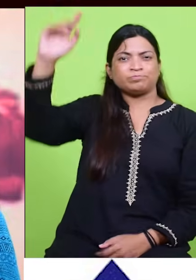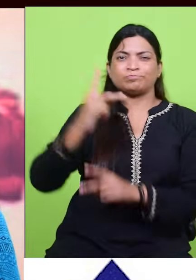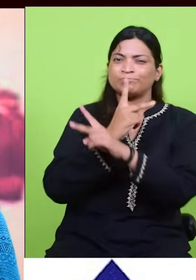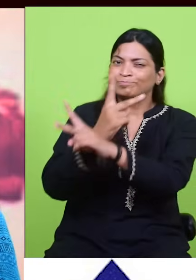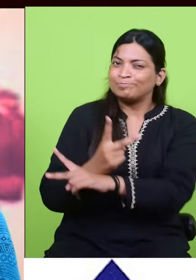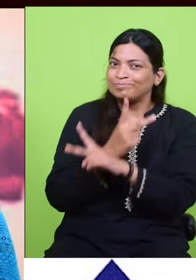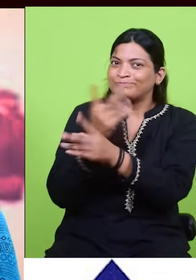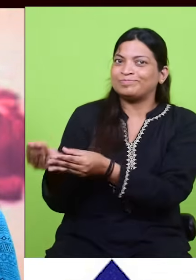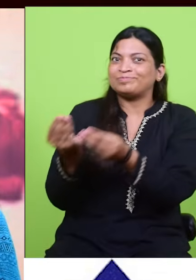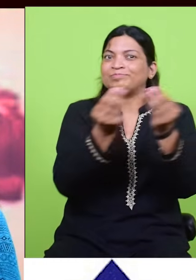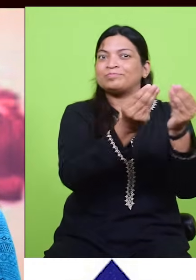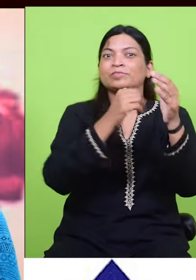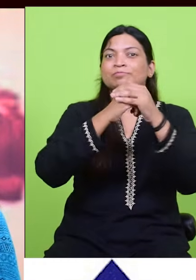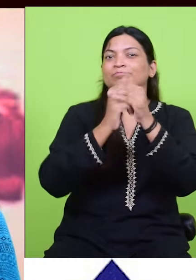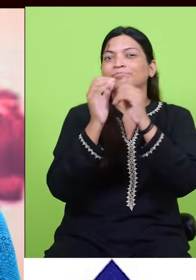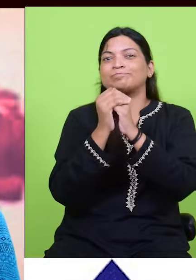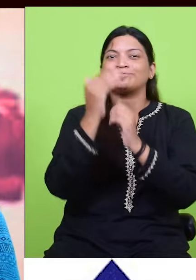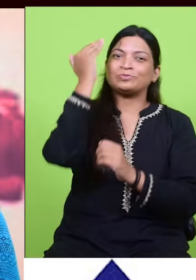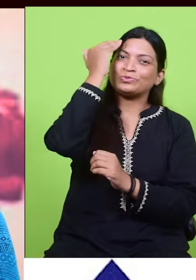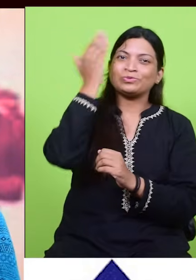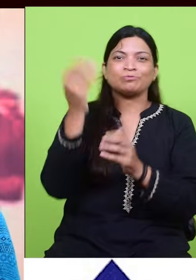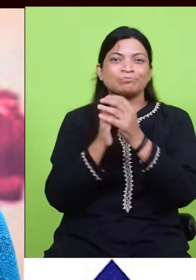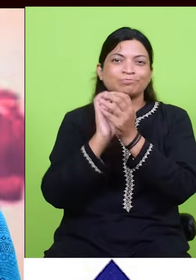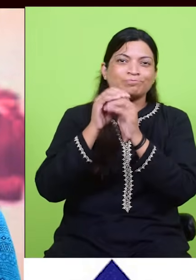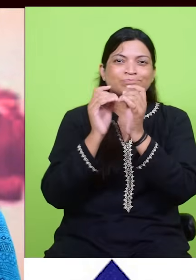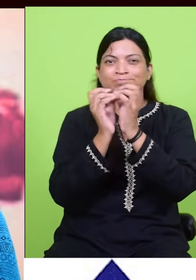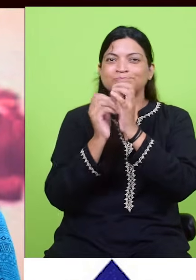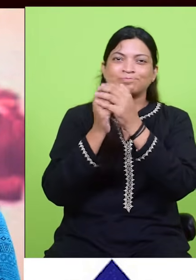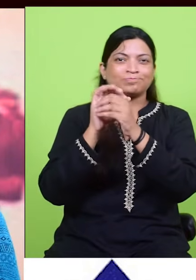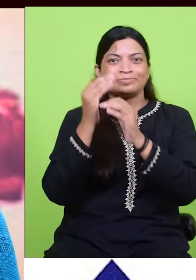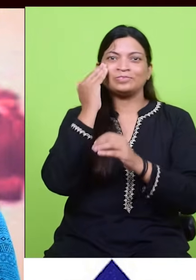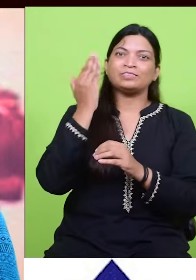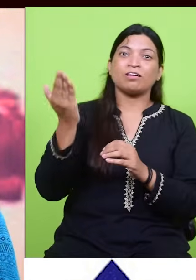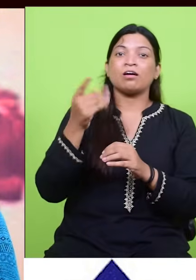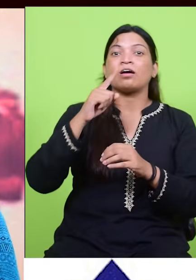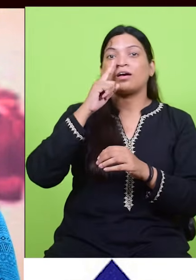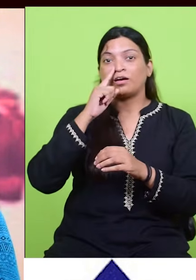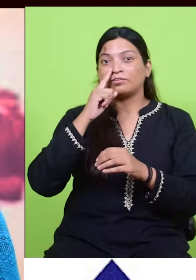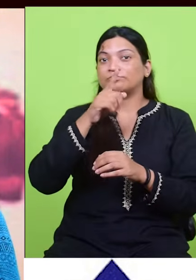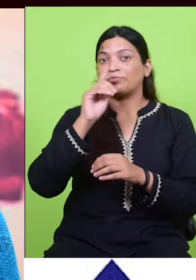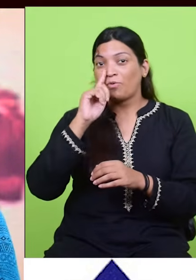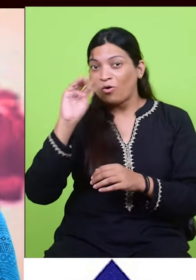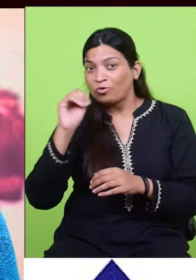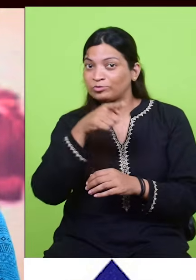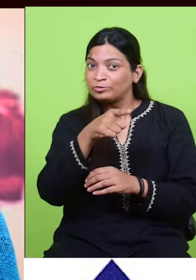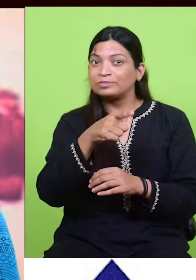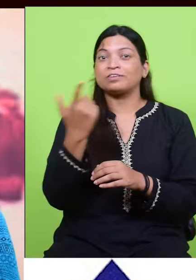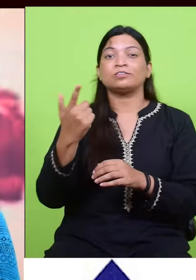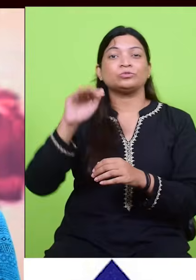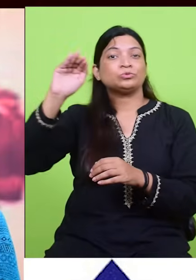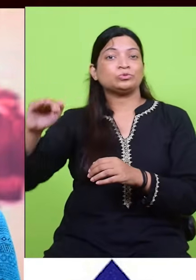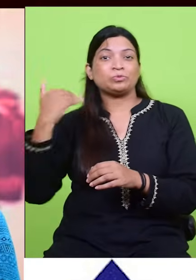इसका ध्यान रखती है, पूरी ब्रेल लिपि जानती है, साइन लैंग्वेज जाती है। मैडम के साथ रह के वो और भी काफ़ी कुछ सीख गई है। मैडम